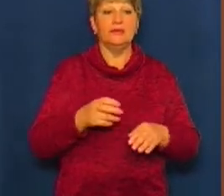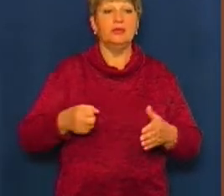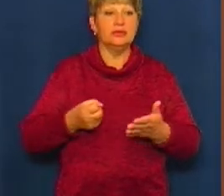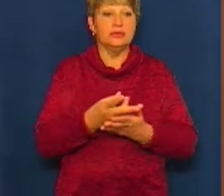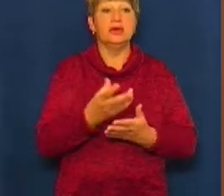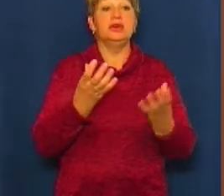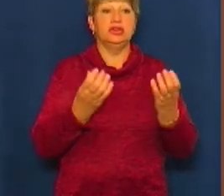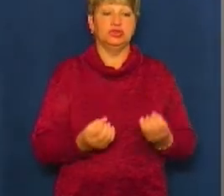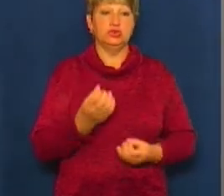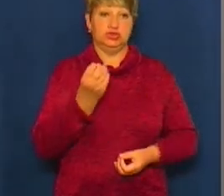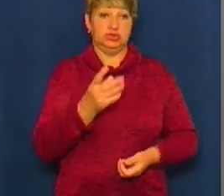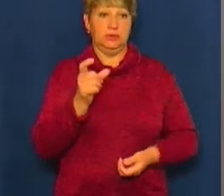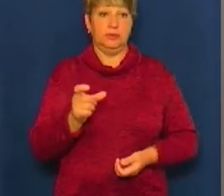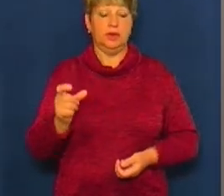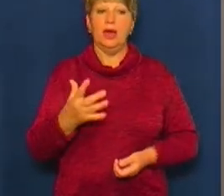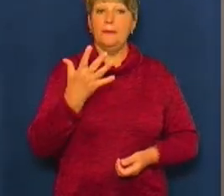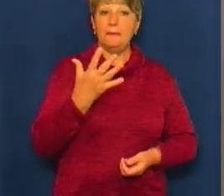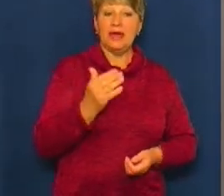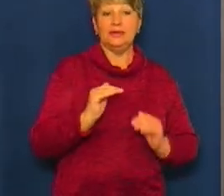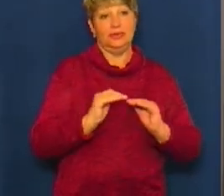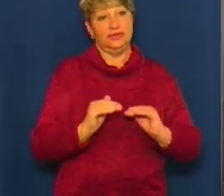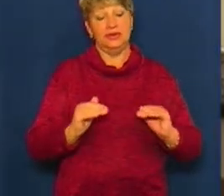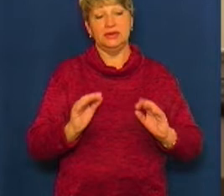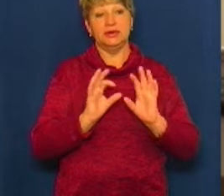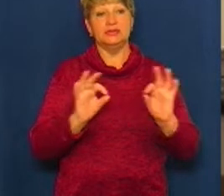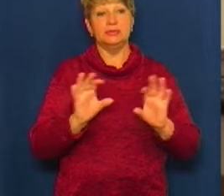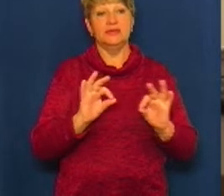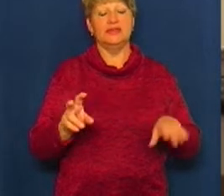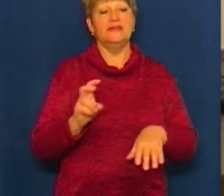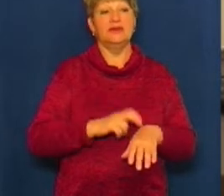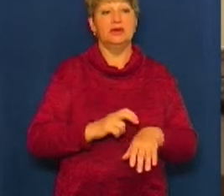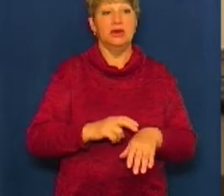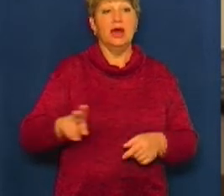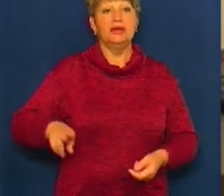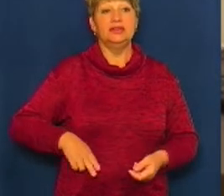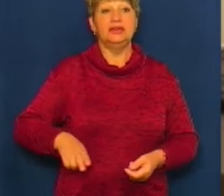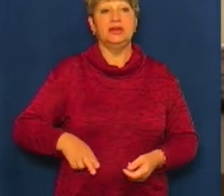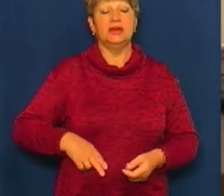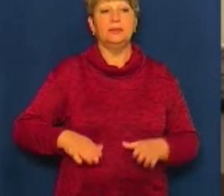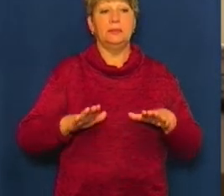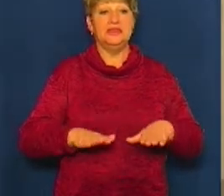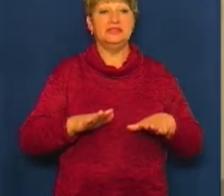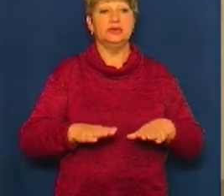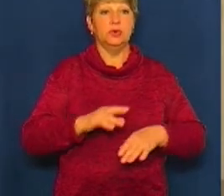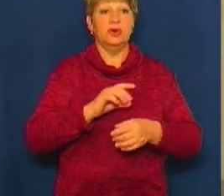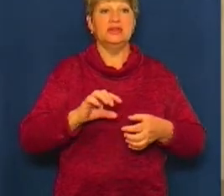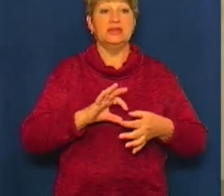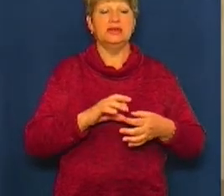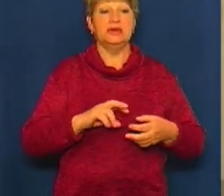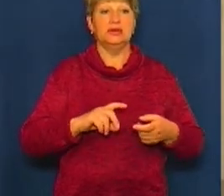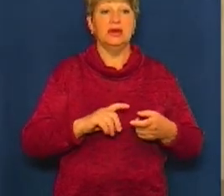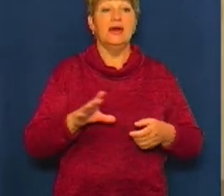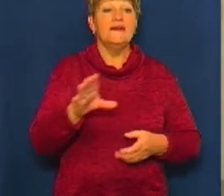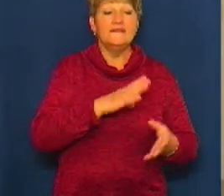госпіталізували 14 осіб. 5 із них – діти, розповідає Світлана Волгіна, директорка міської інфекційної лікарні. Всі хворі